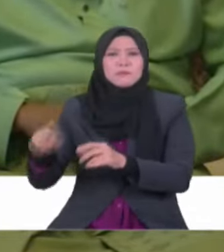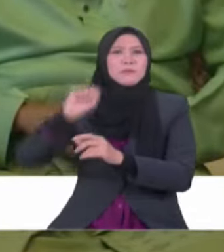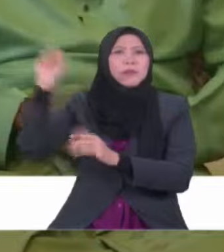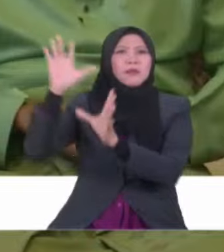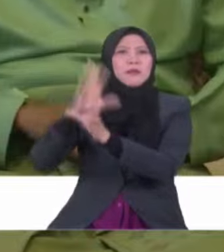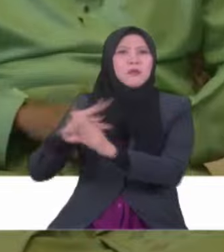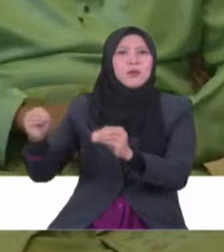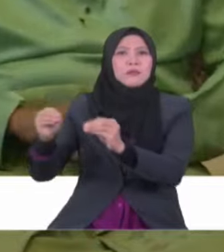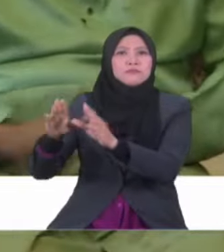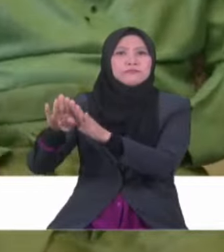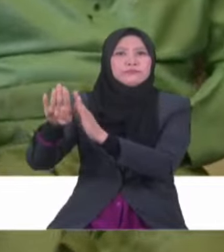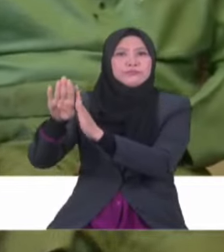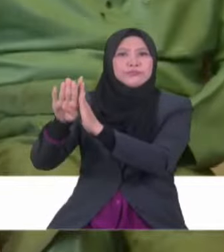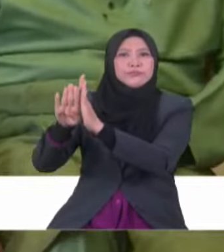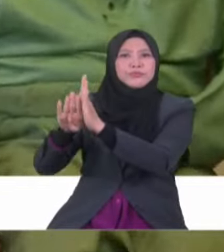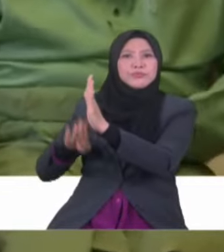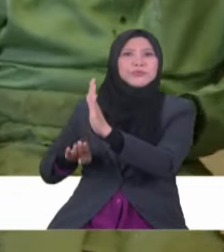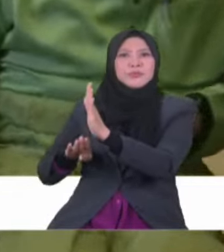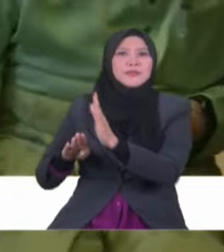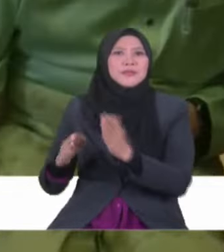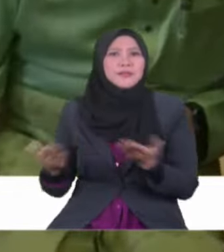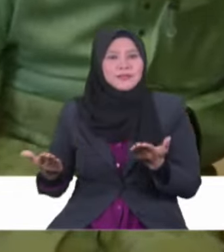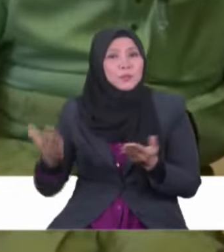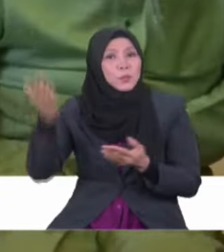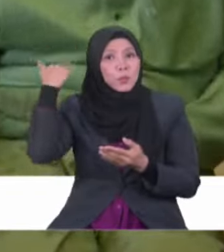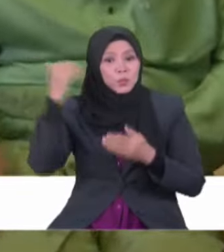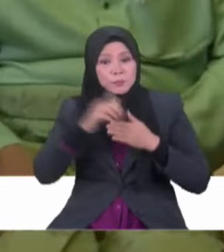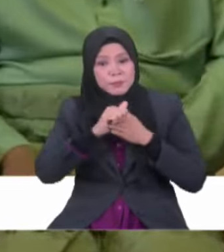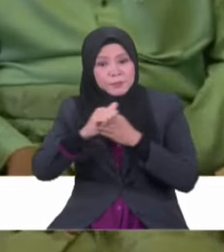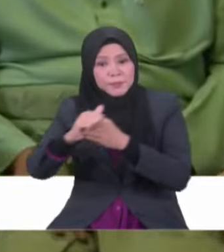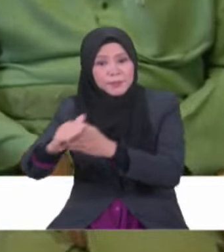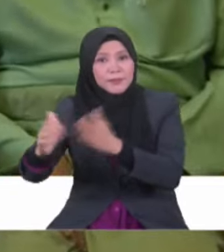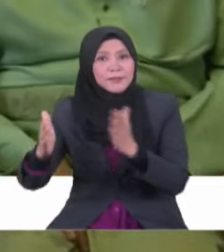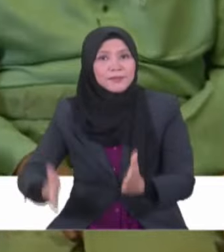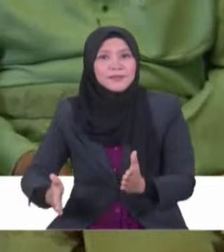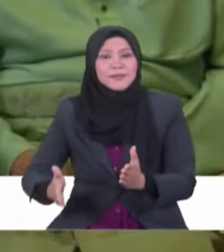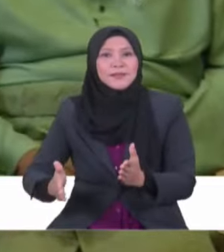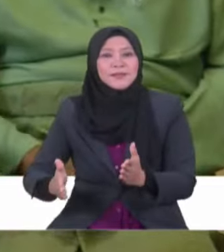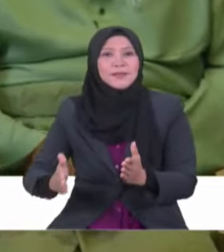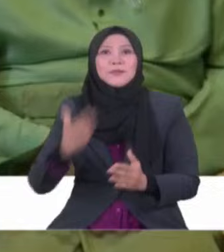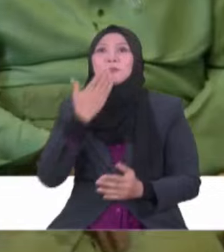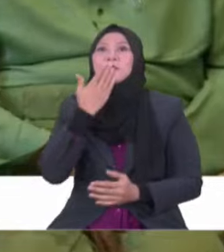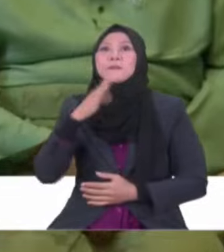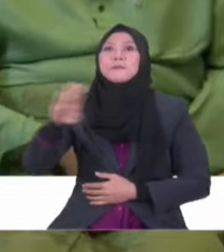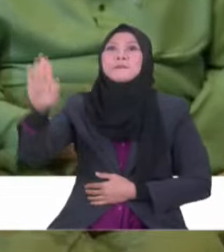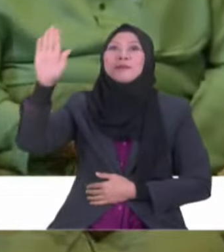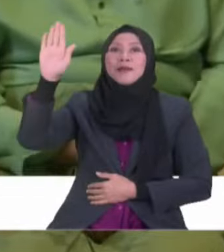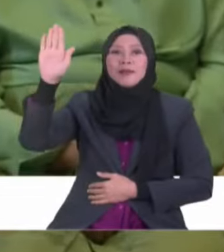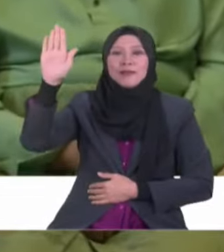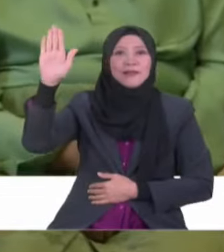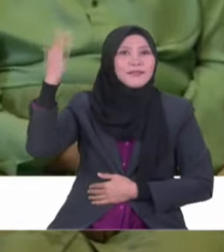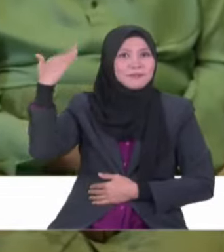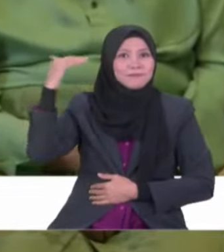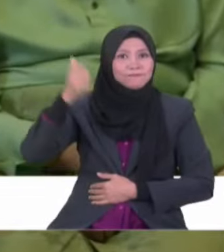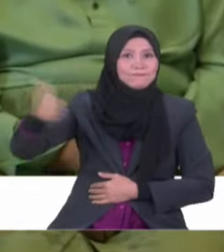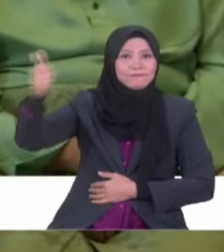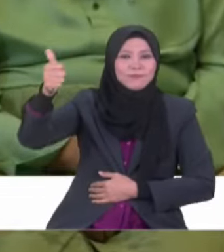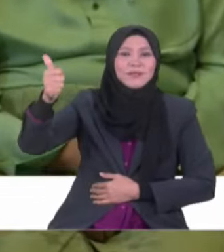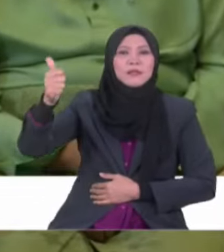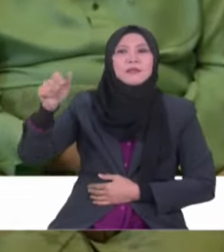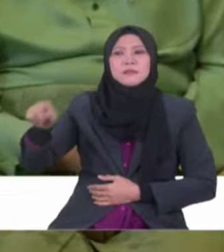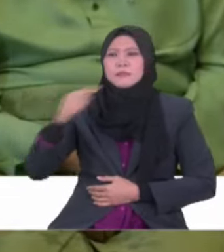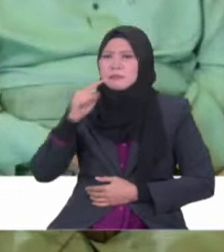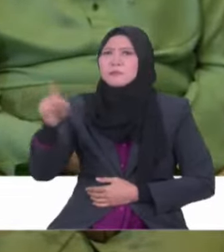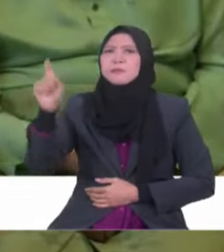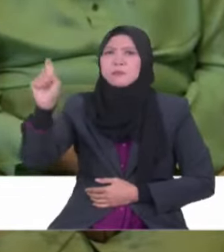belakang. Maka pimpinan kita pada ketika itu termasuk terutama itu Tunku Abdul Rahman Putera Al-Haj almarhum mengatakan